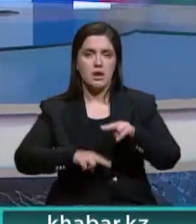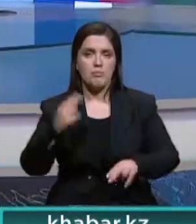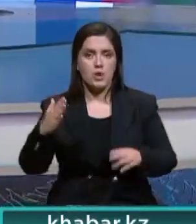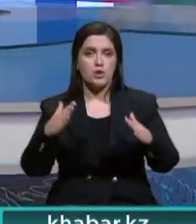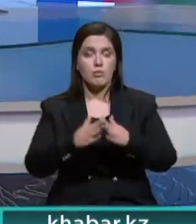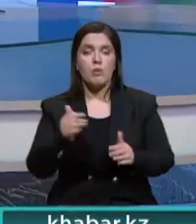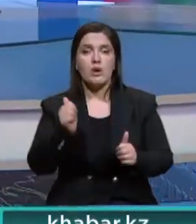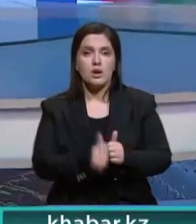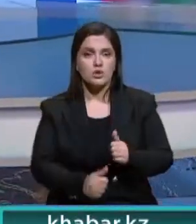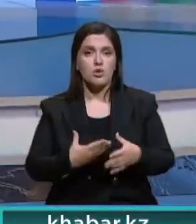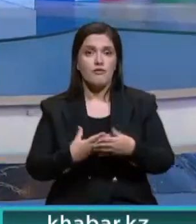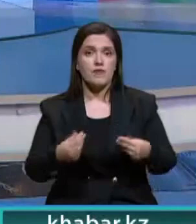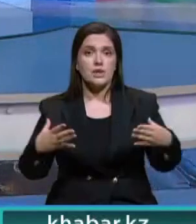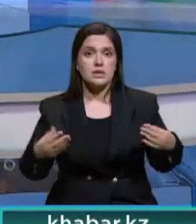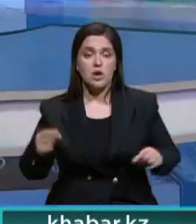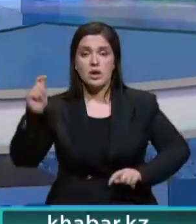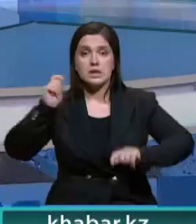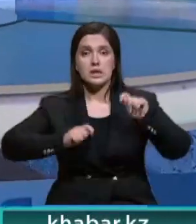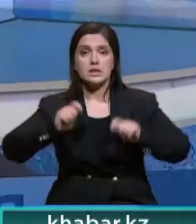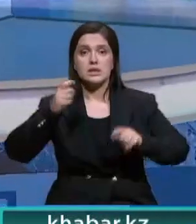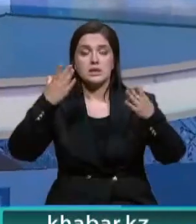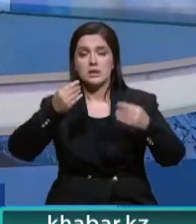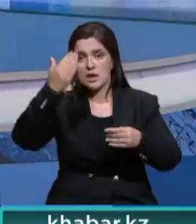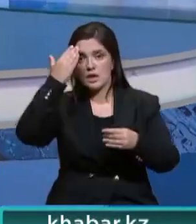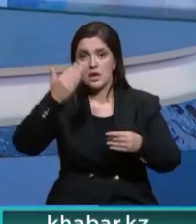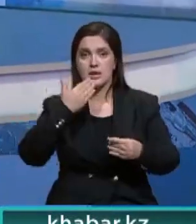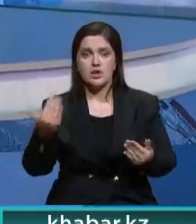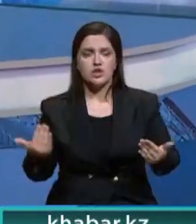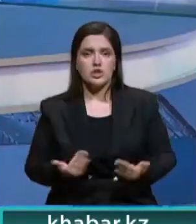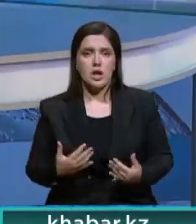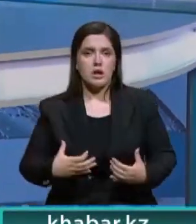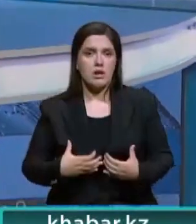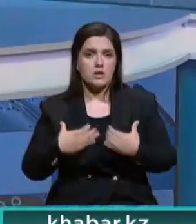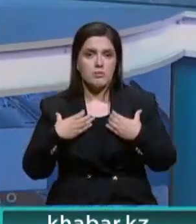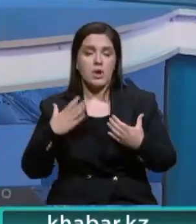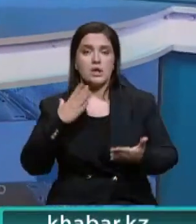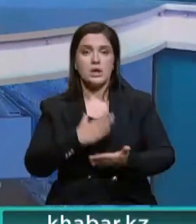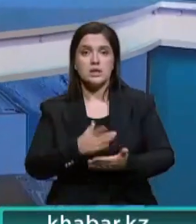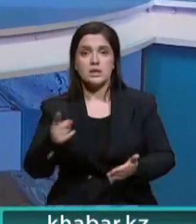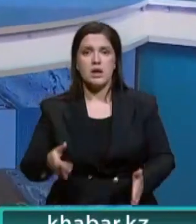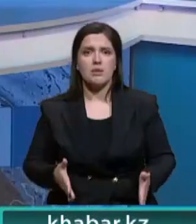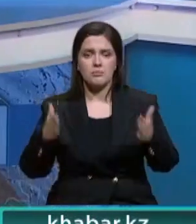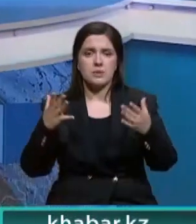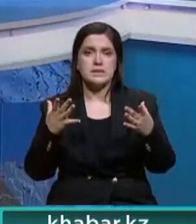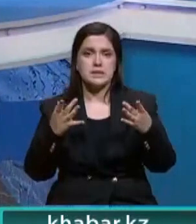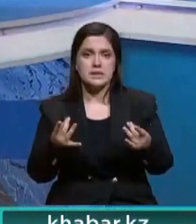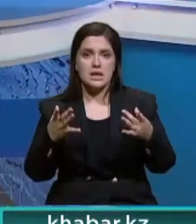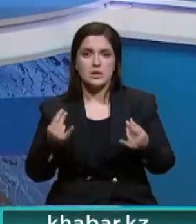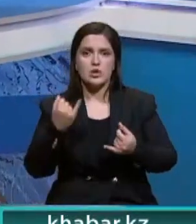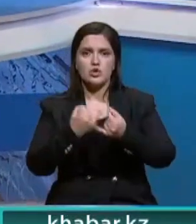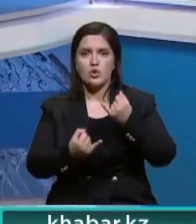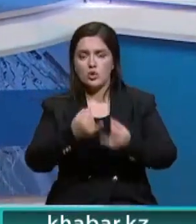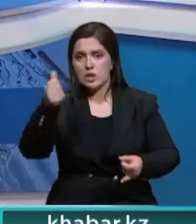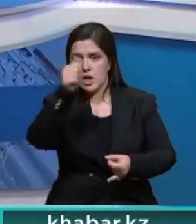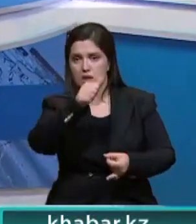дома. Каждую весну и в дождливые дни лета жизнь в квартирах превращается в кошмар, говорят люди. Стены покрываются плесенью, на них появляются